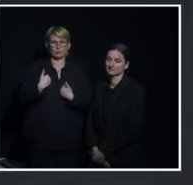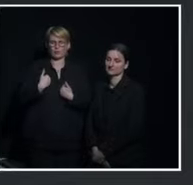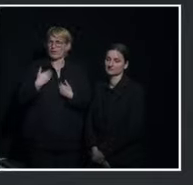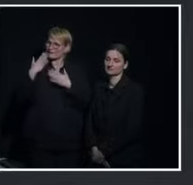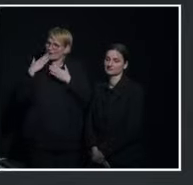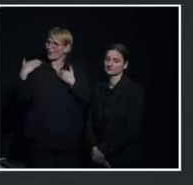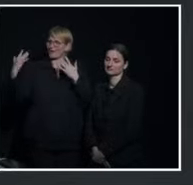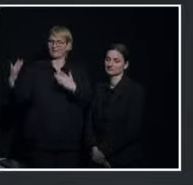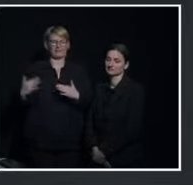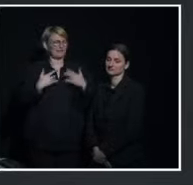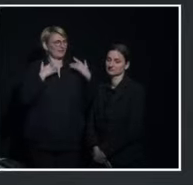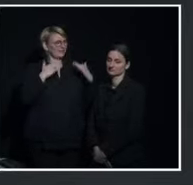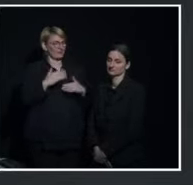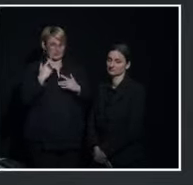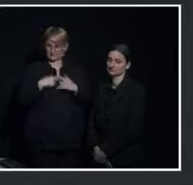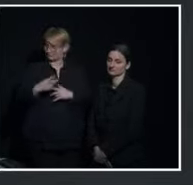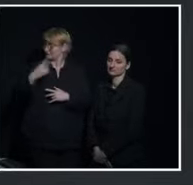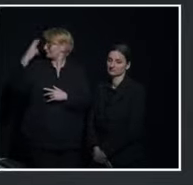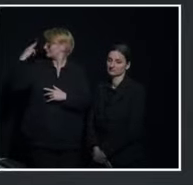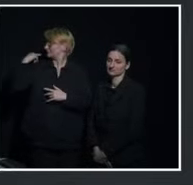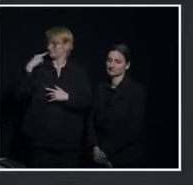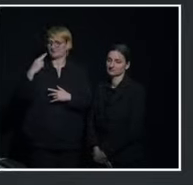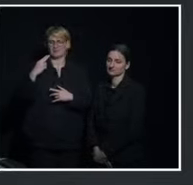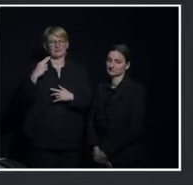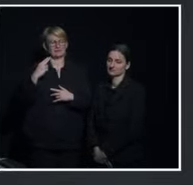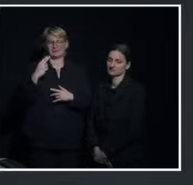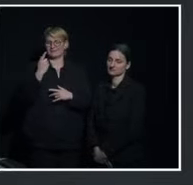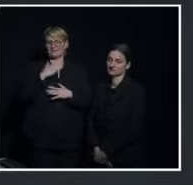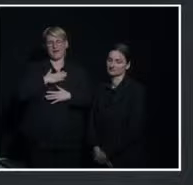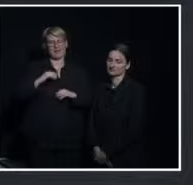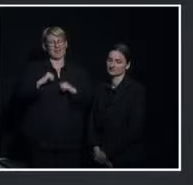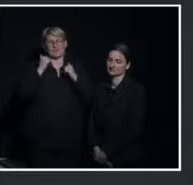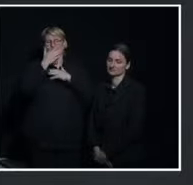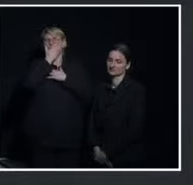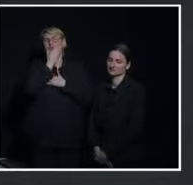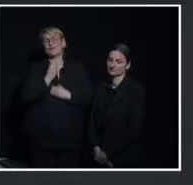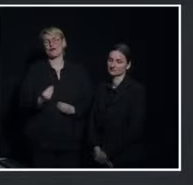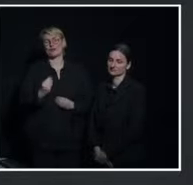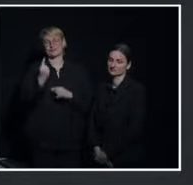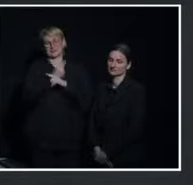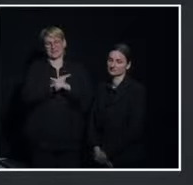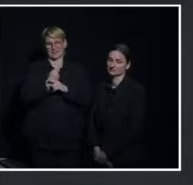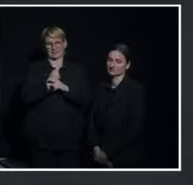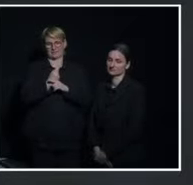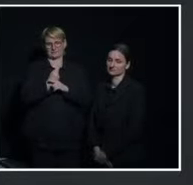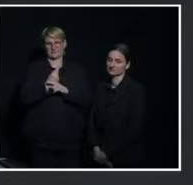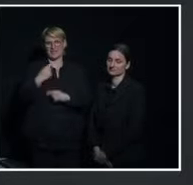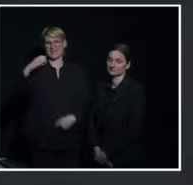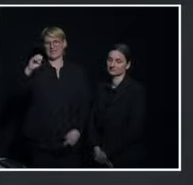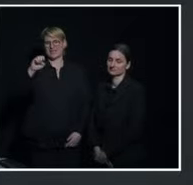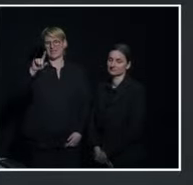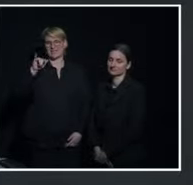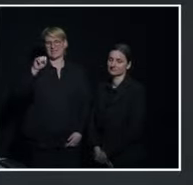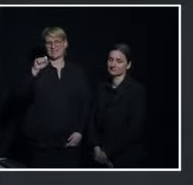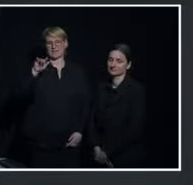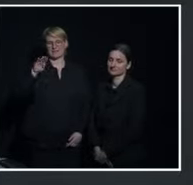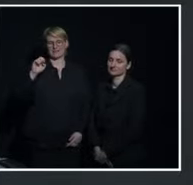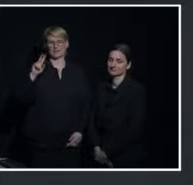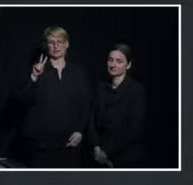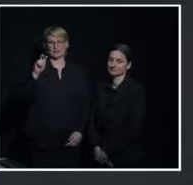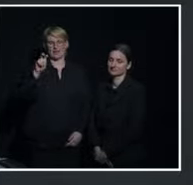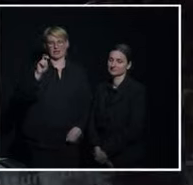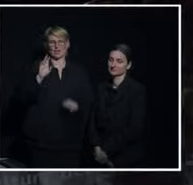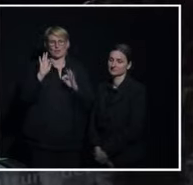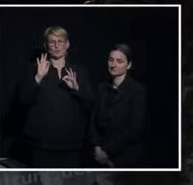zurückdenke, so muss ich sagen, dass sie die schönste meines Lebens war. Elisabeth Schneck-Gutenberger über ihr Leben vor der